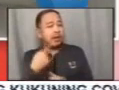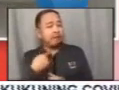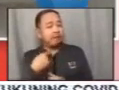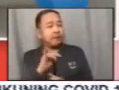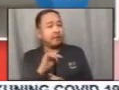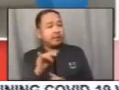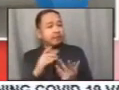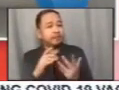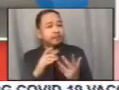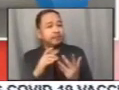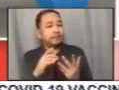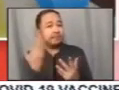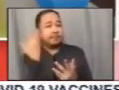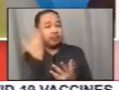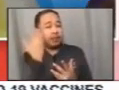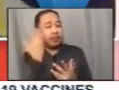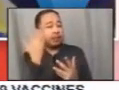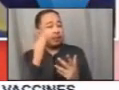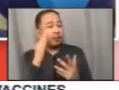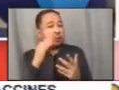nito,